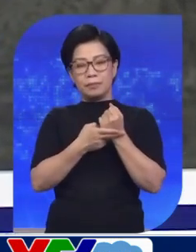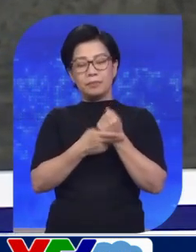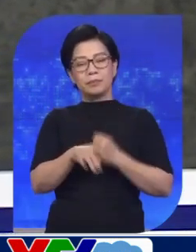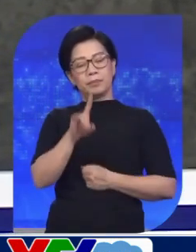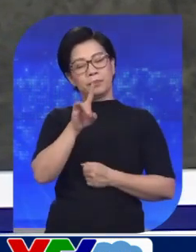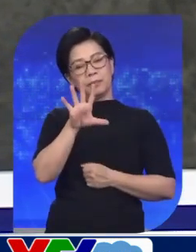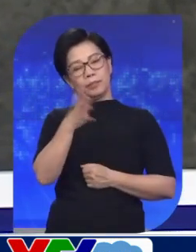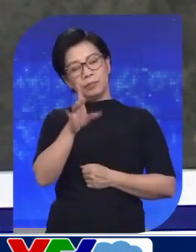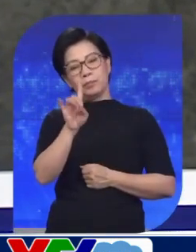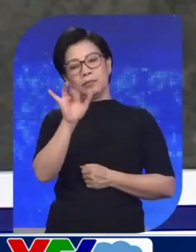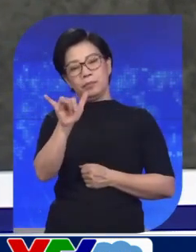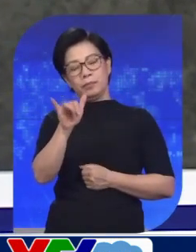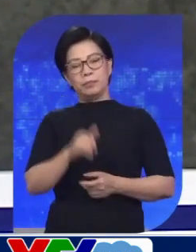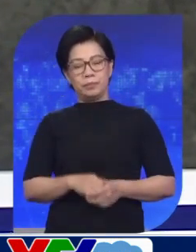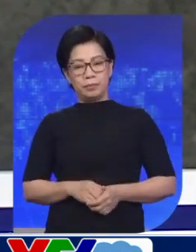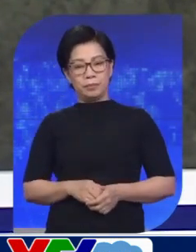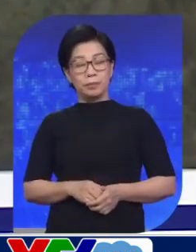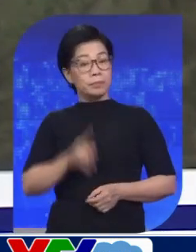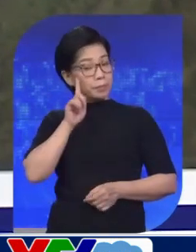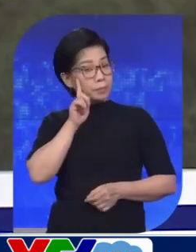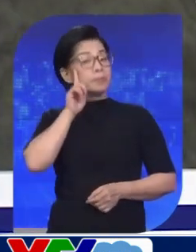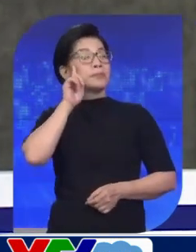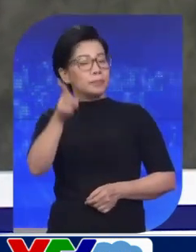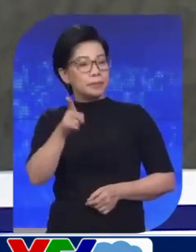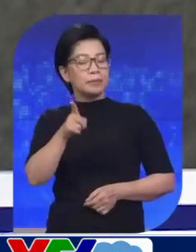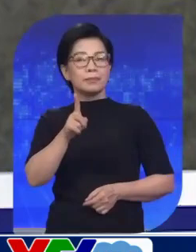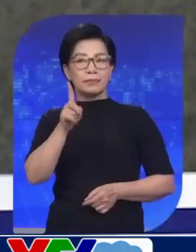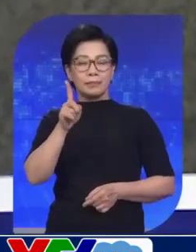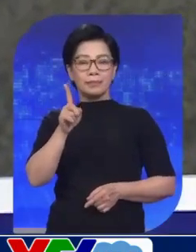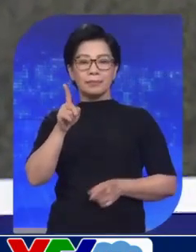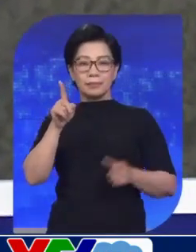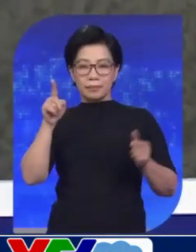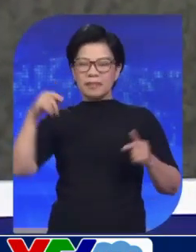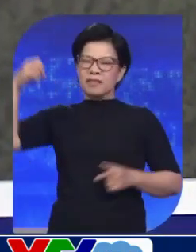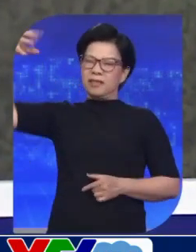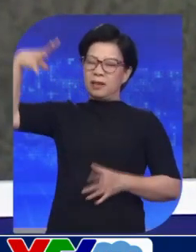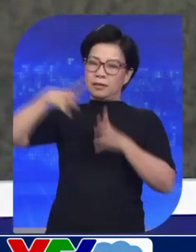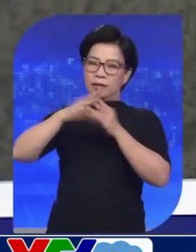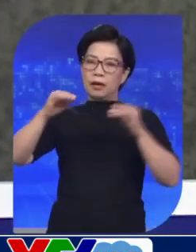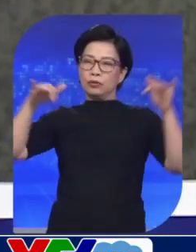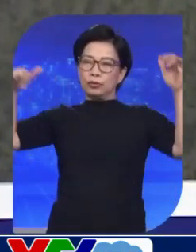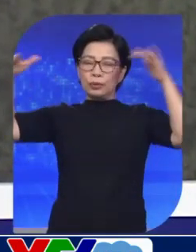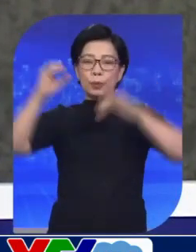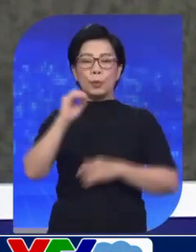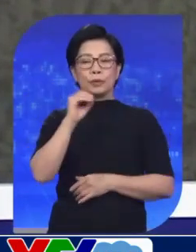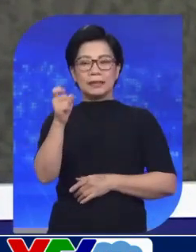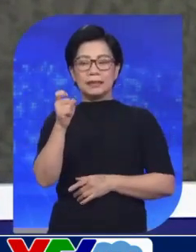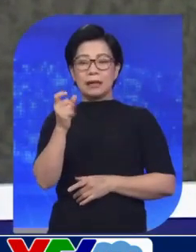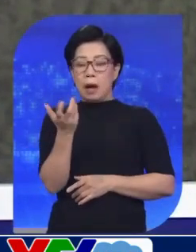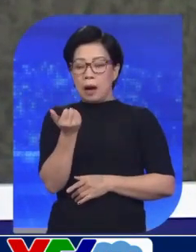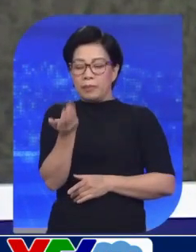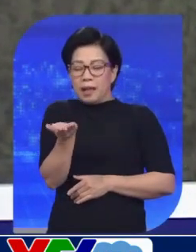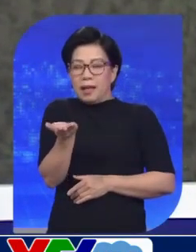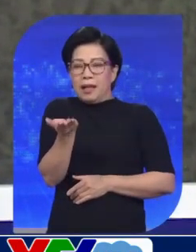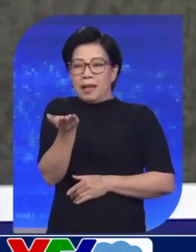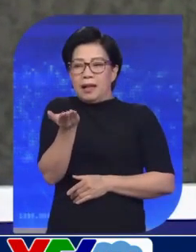15 đến 16 độ. Sang đến ngày mai thì thời tiết vẫn ổn định là nắng nhiều, độ ẩm thì đang có xu hướng tăng dần, thế nhưng vẫn ở mức